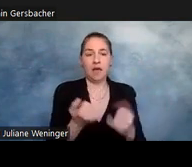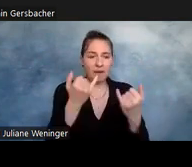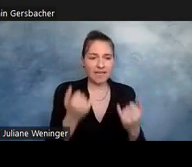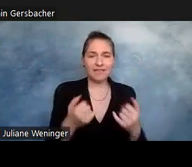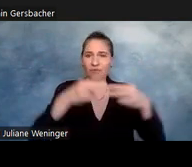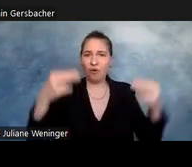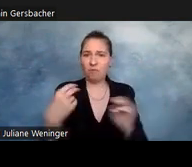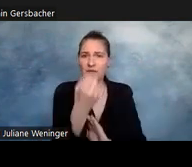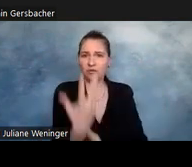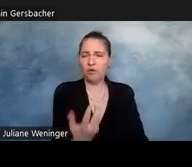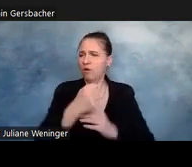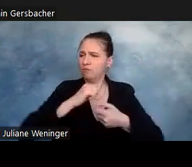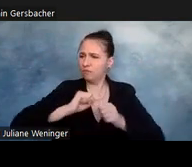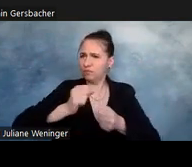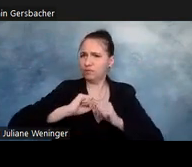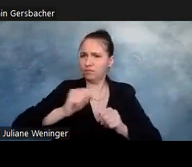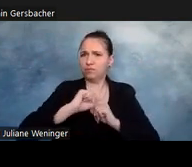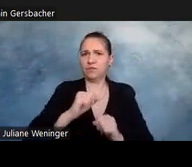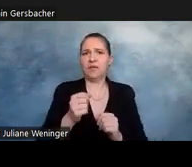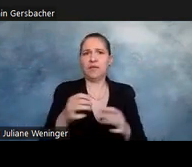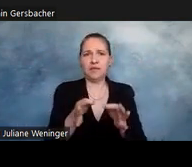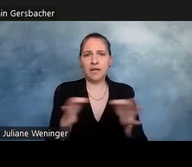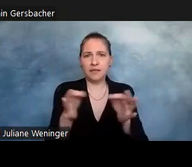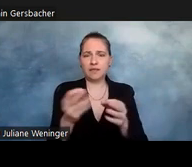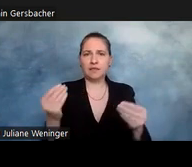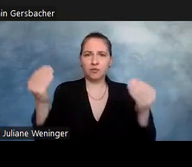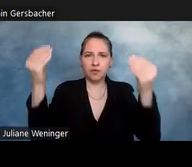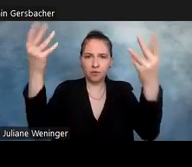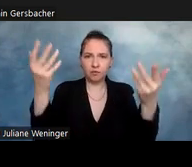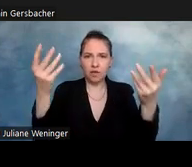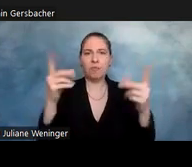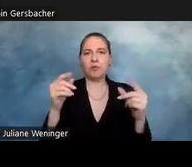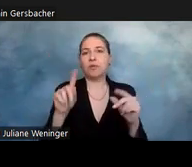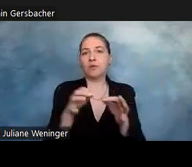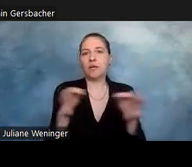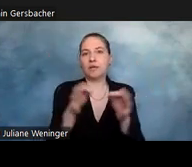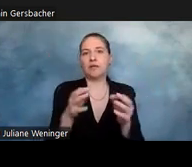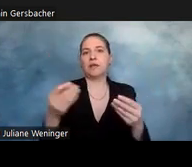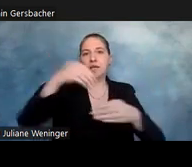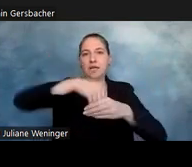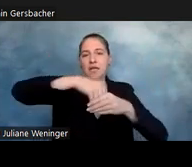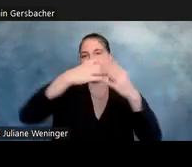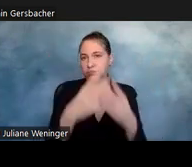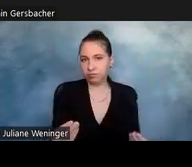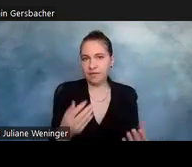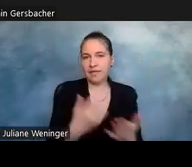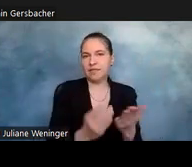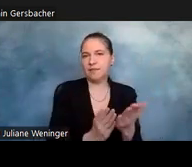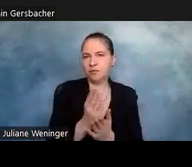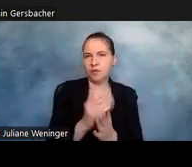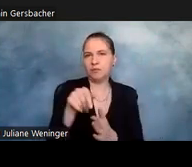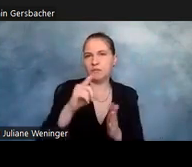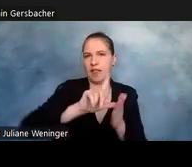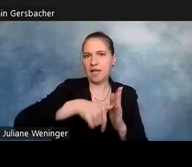da kommt jeden Tag Content dazu, jeden Tag verschwindet Content. Das heißt, ich muss ja auch dauerhaft gewährleisten, dass ich das